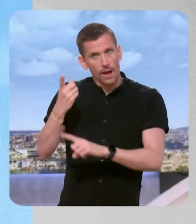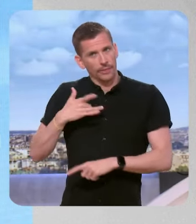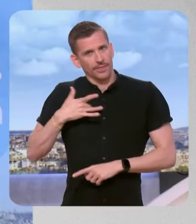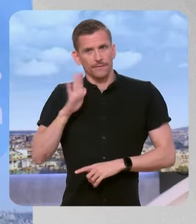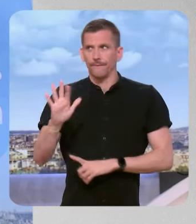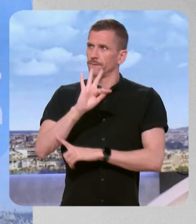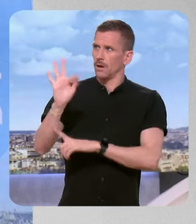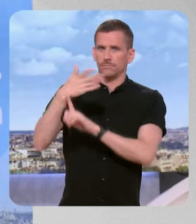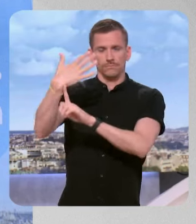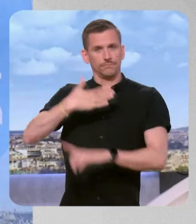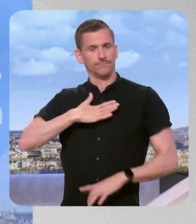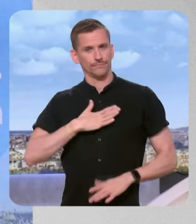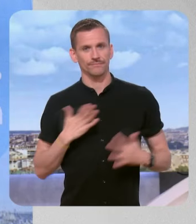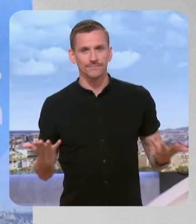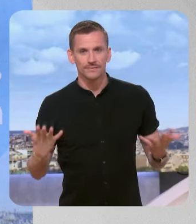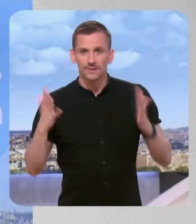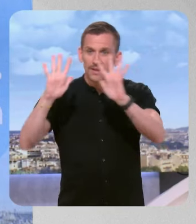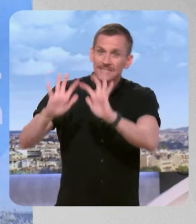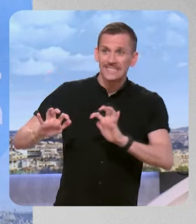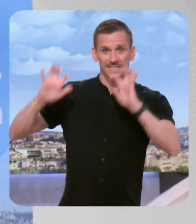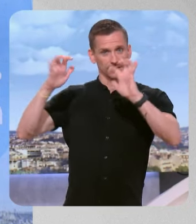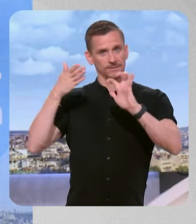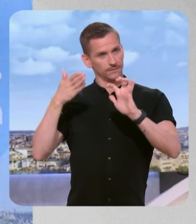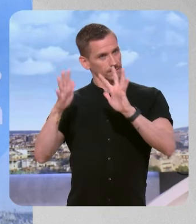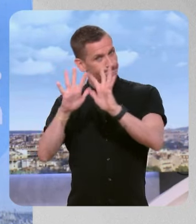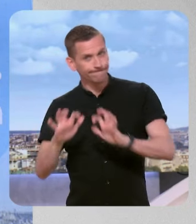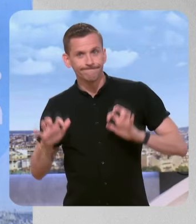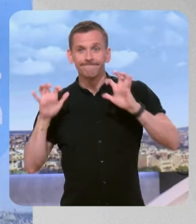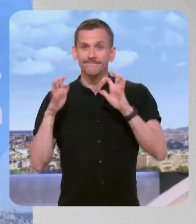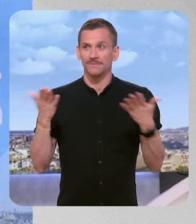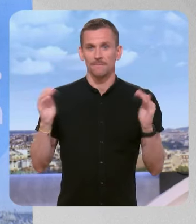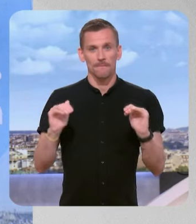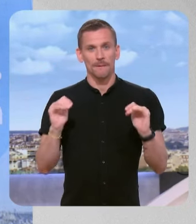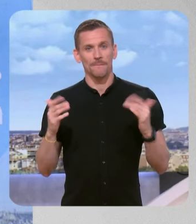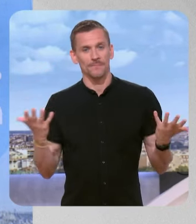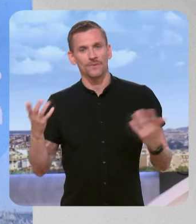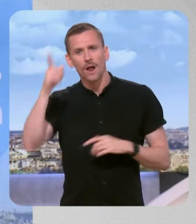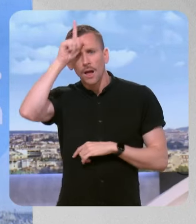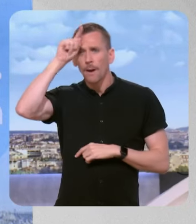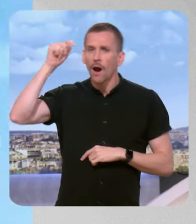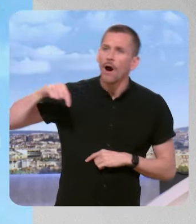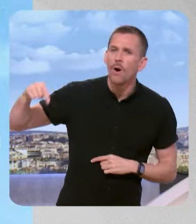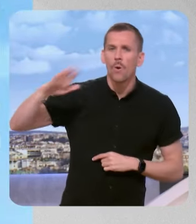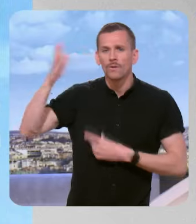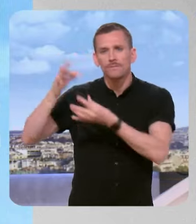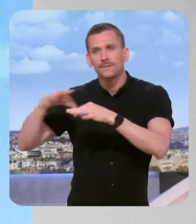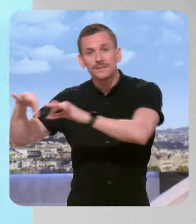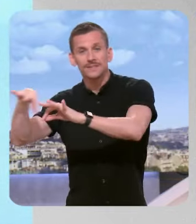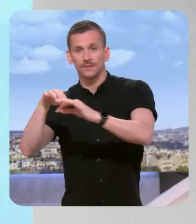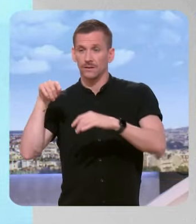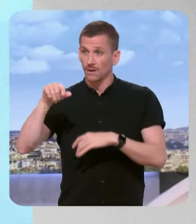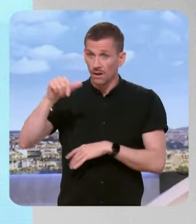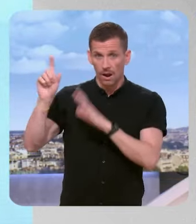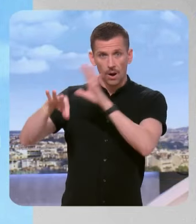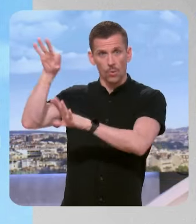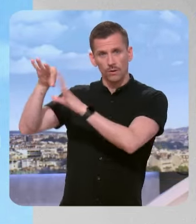la France dans cet hémicycle qui est l'hémicycle une assemblée multinationale unique au monde élu au suffrage universel vous dites qu'il faut voter